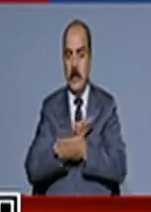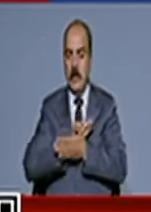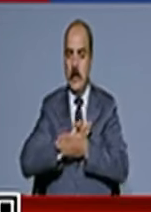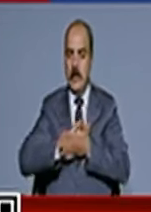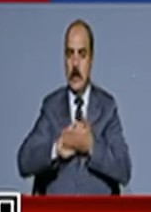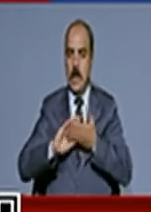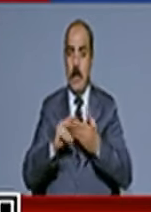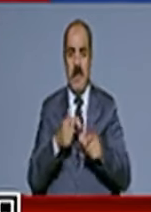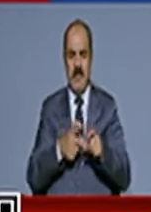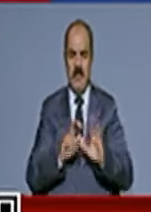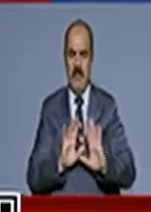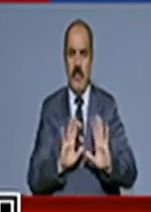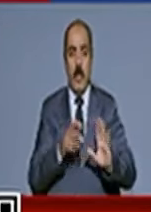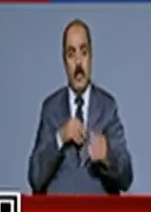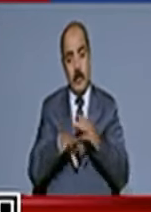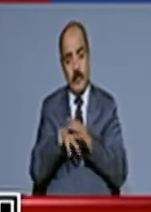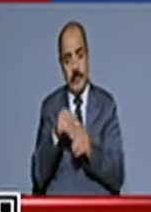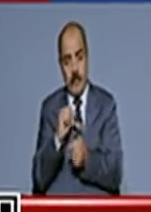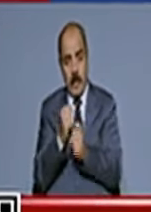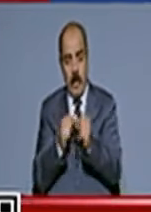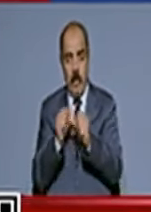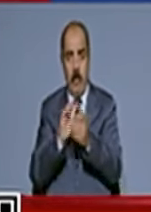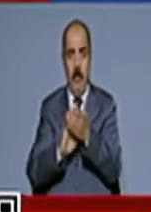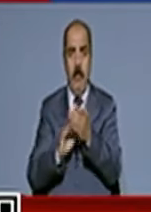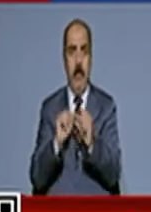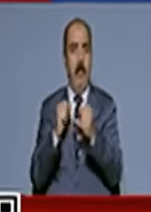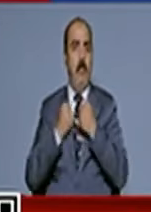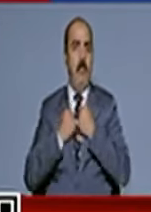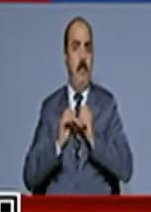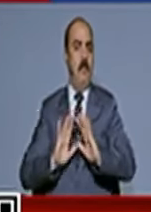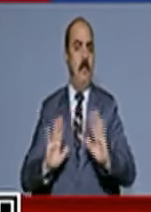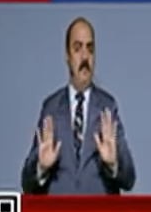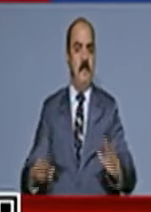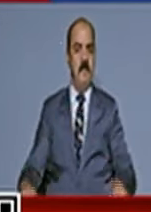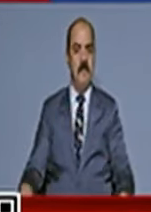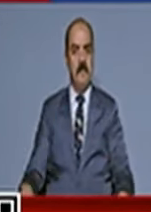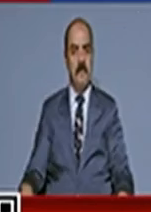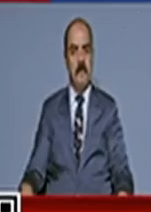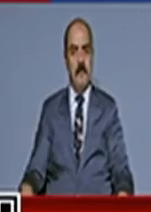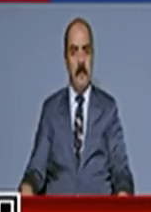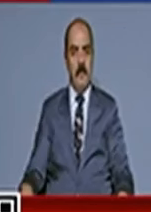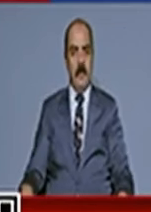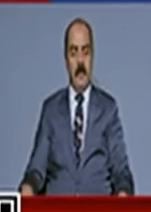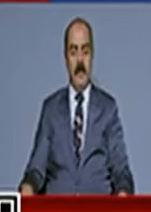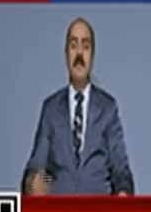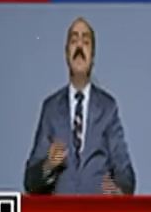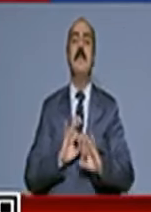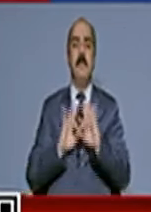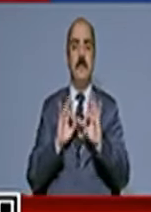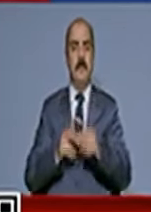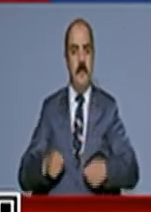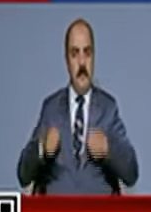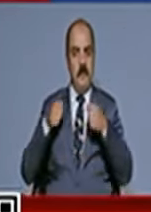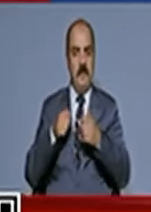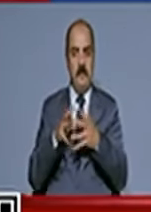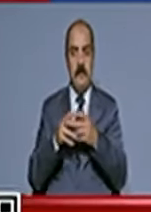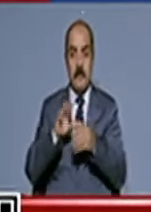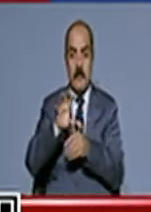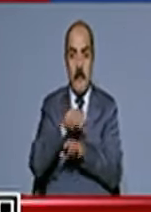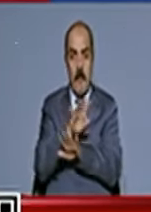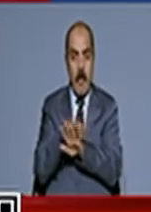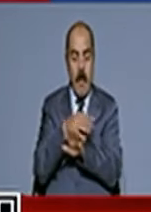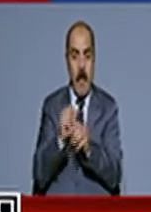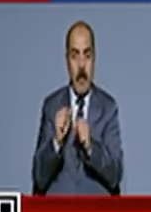المصري لإنتاج الطاقة الكهربائية، كونه يساهم في توفير إمدادات